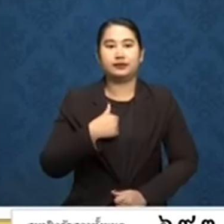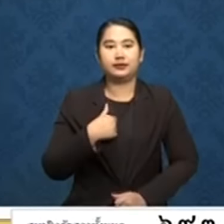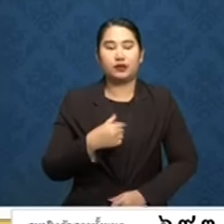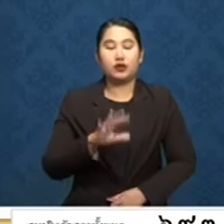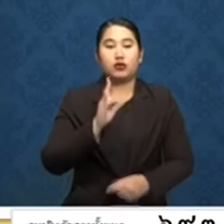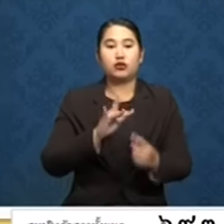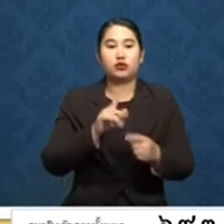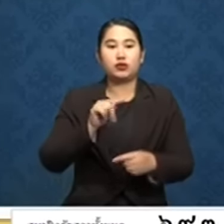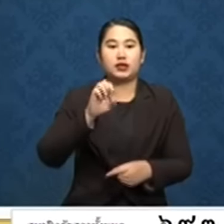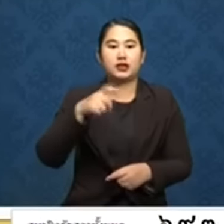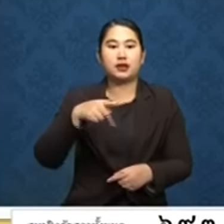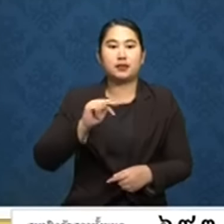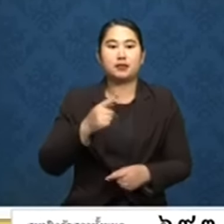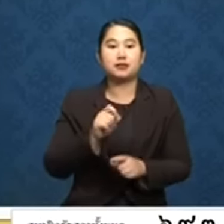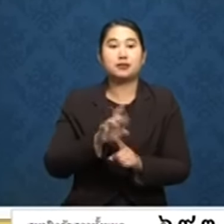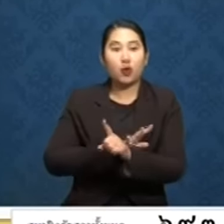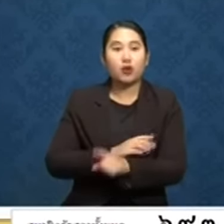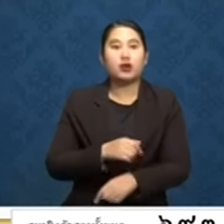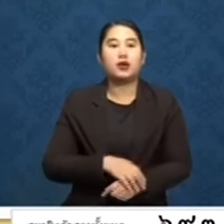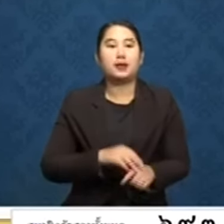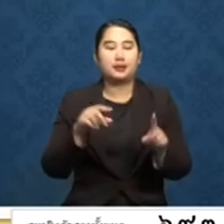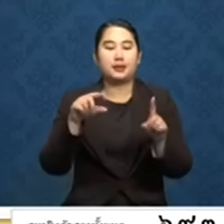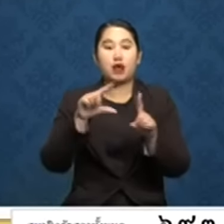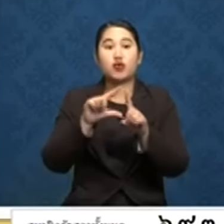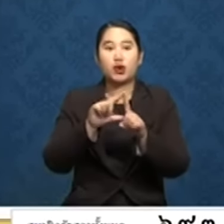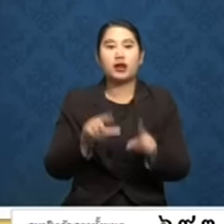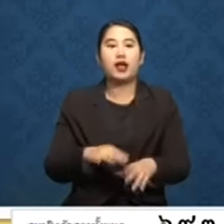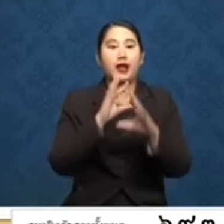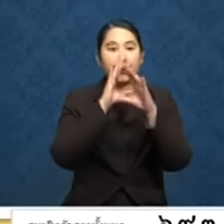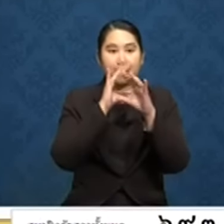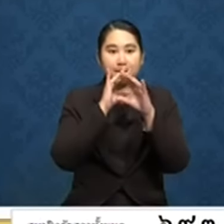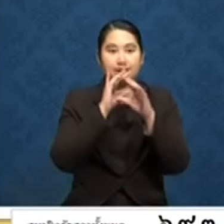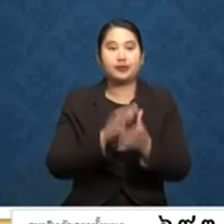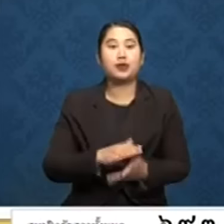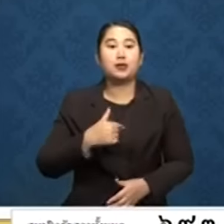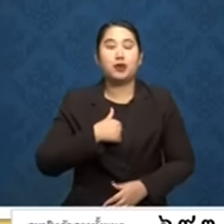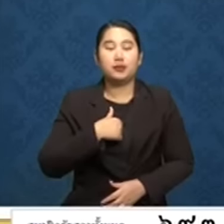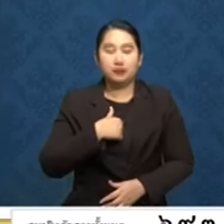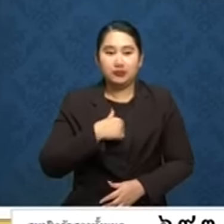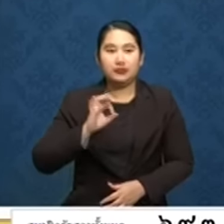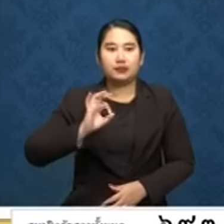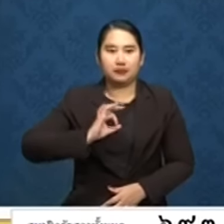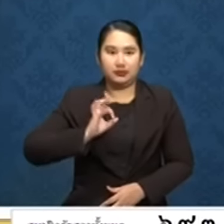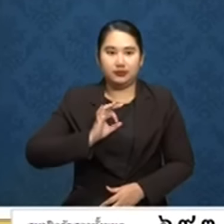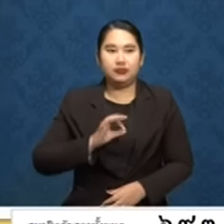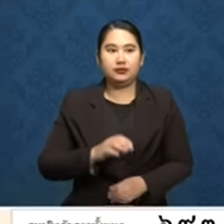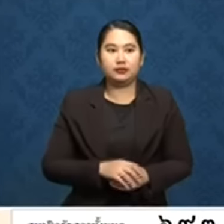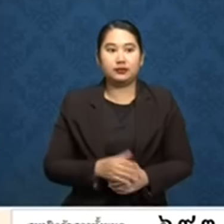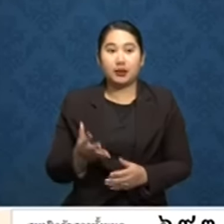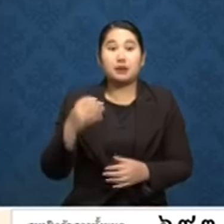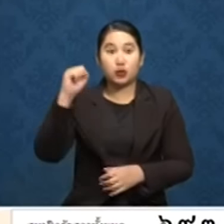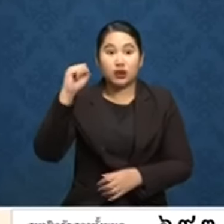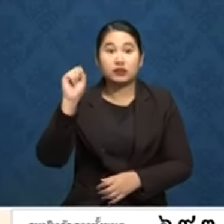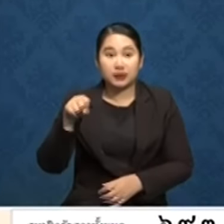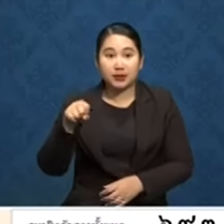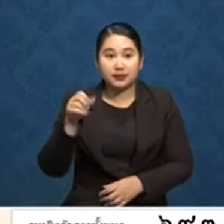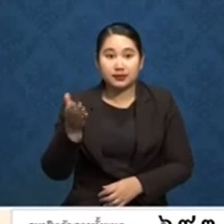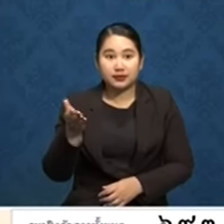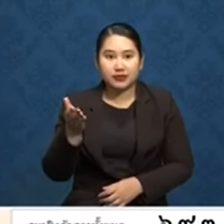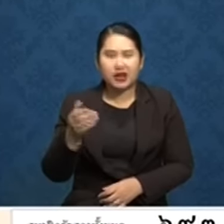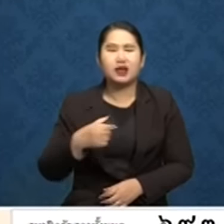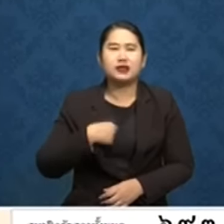ครับสมาชิกสภาผู้แทนราษฎรพรรคประชาชนจังหวัดระยองในฐานะสมาชิกรัฐสภาผมขออนุญาต ท่านประท้วงใช่ไหม ต